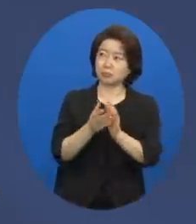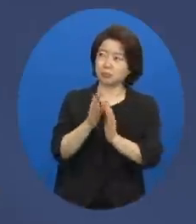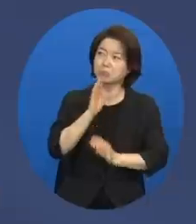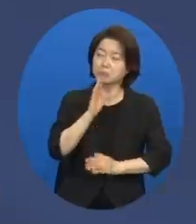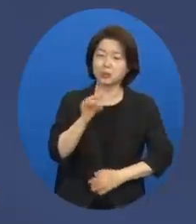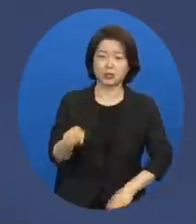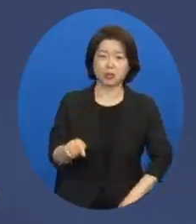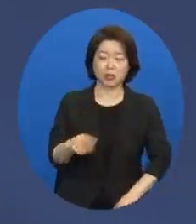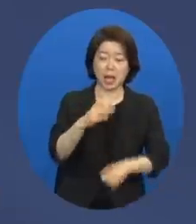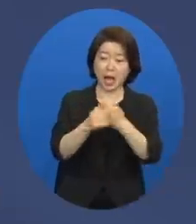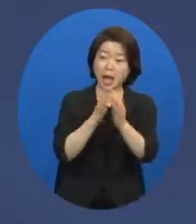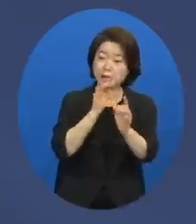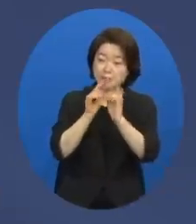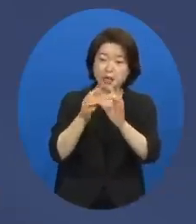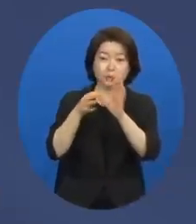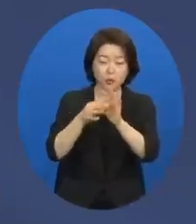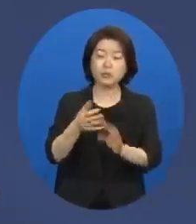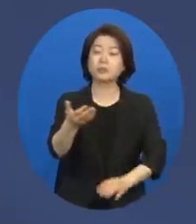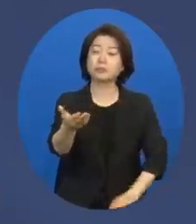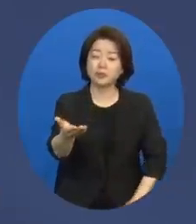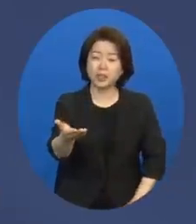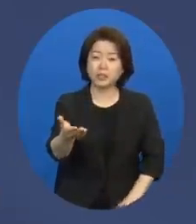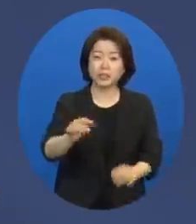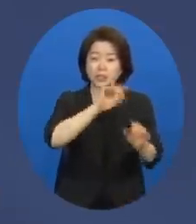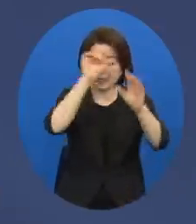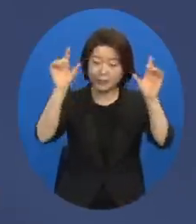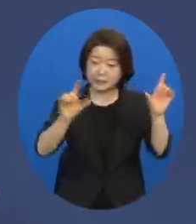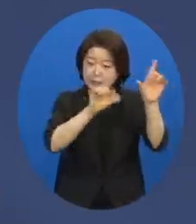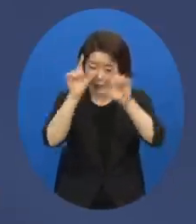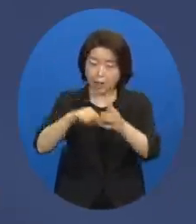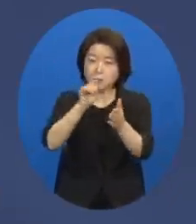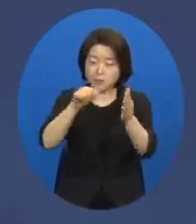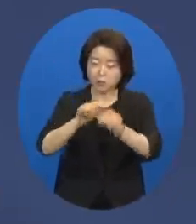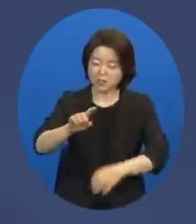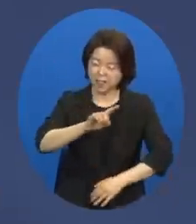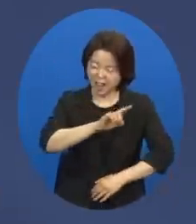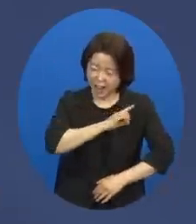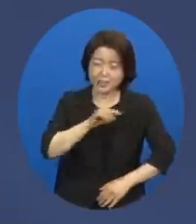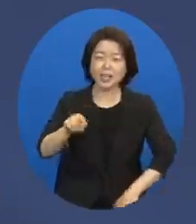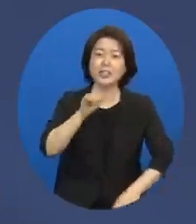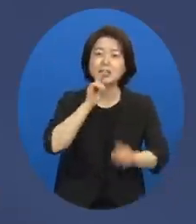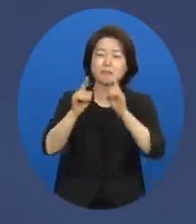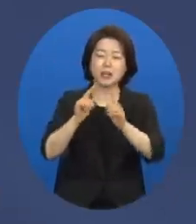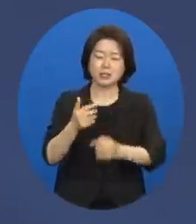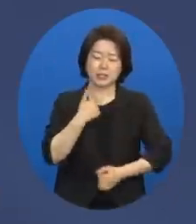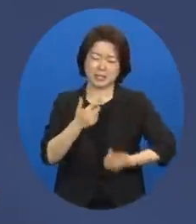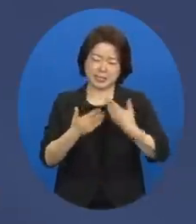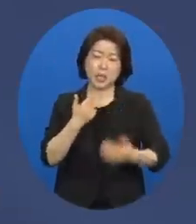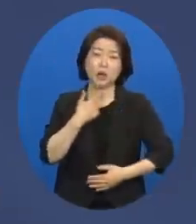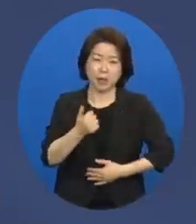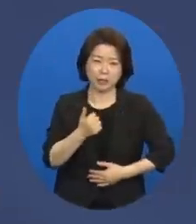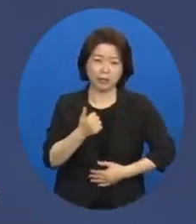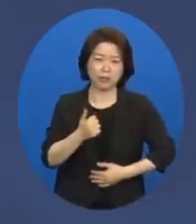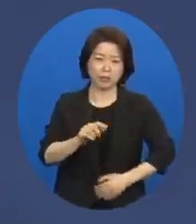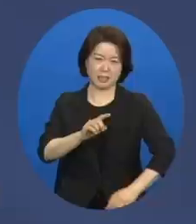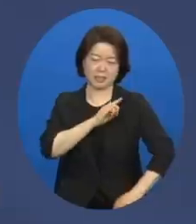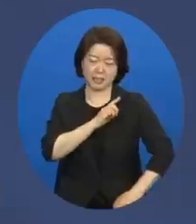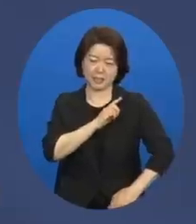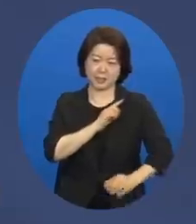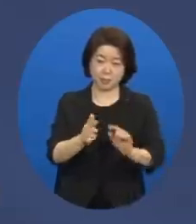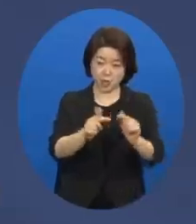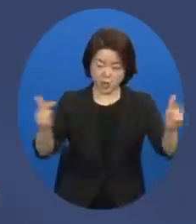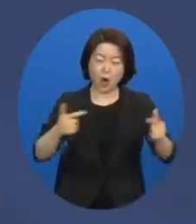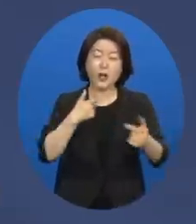통해서 당신 생애에 당신 삶에 가장 이 말씀으로 체험한 가장 여러